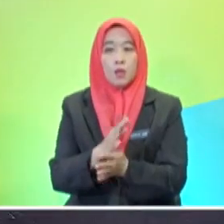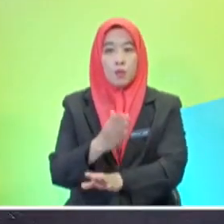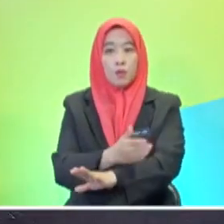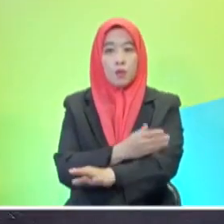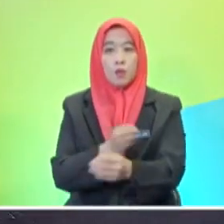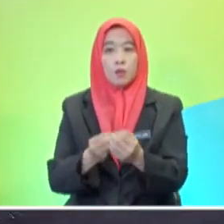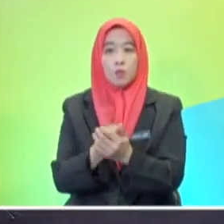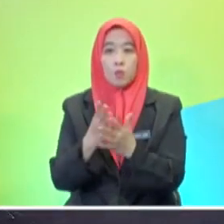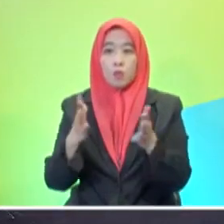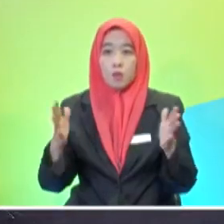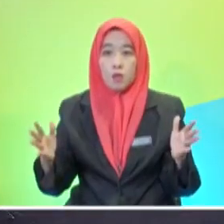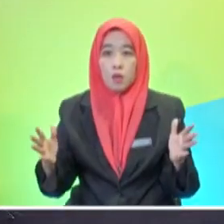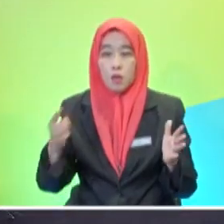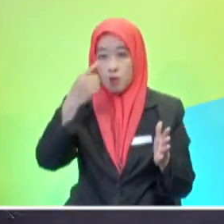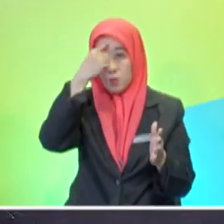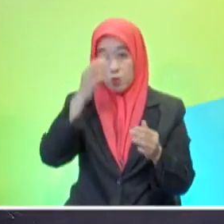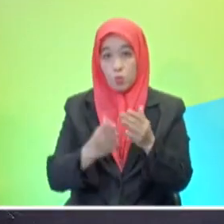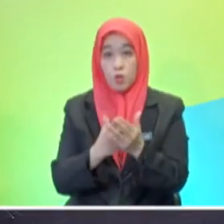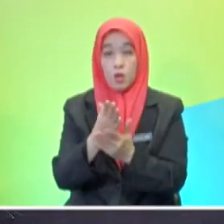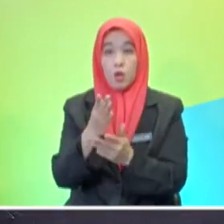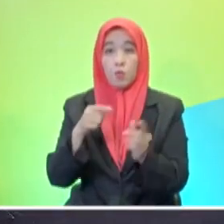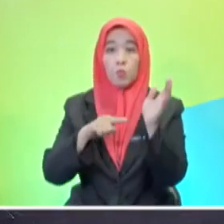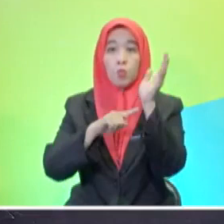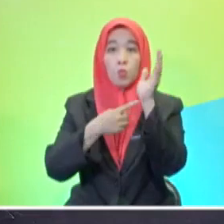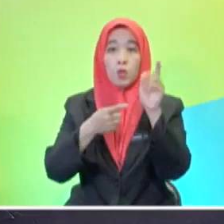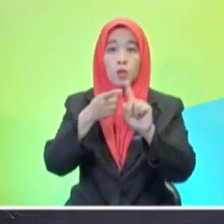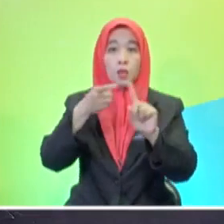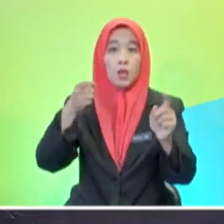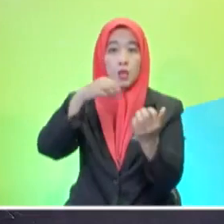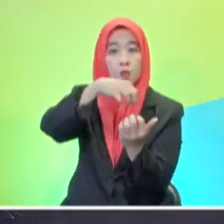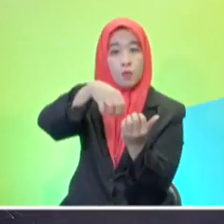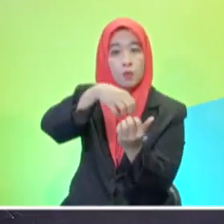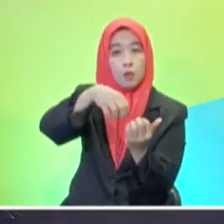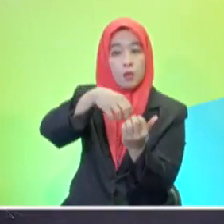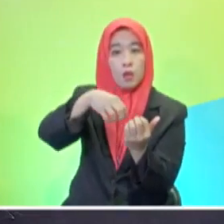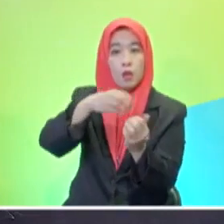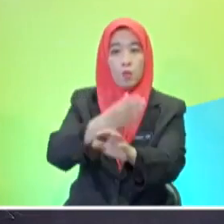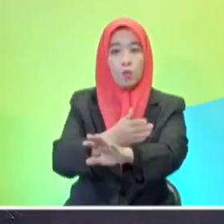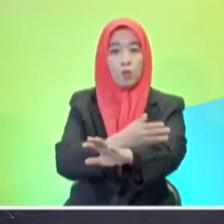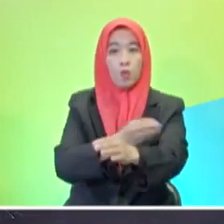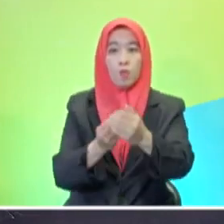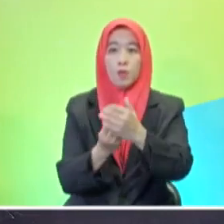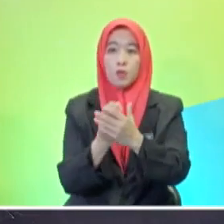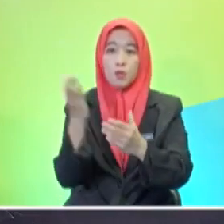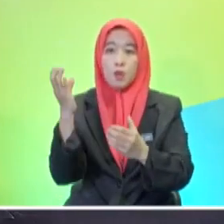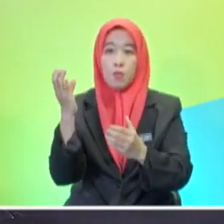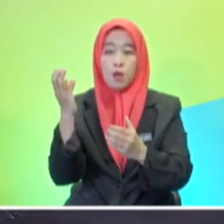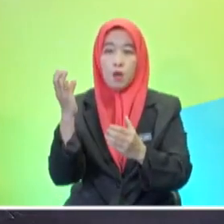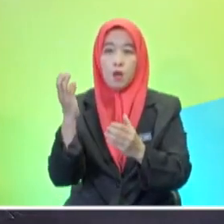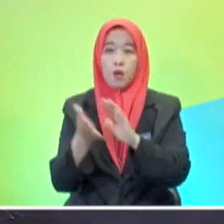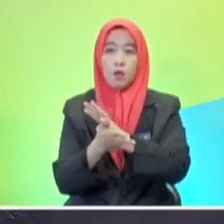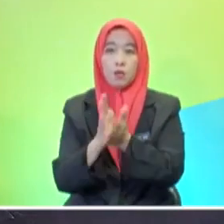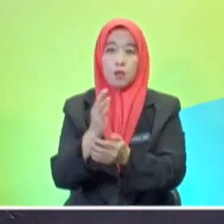ini bermula daripada biji benih, kemudian kepada pokok biji benih bercambah, kemudian membesar lagi menjadi